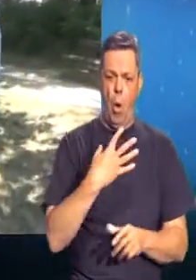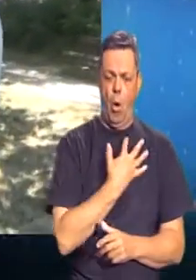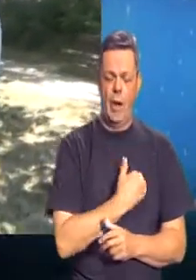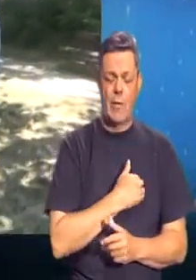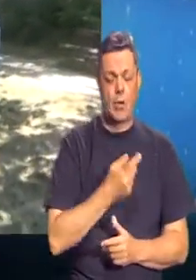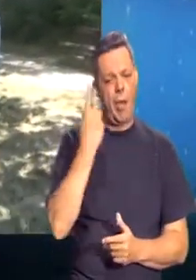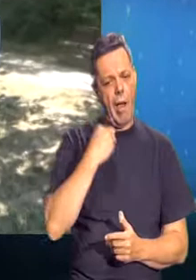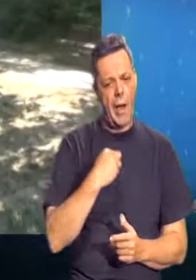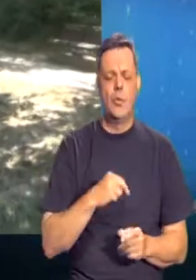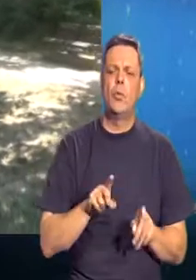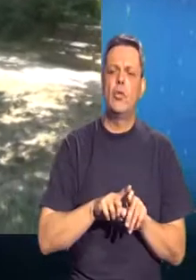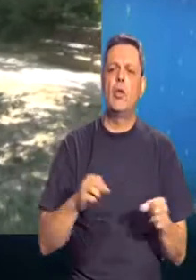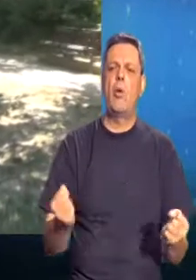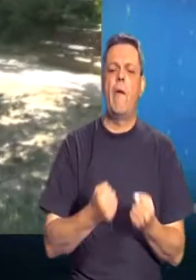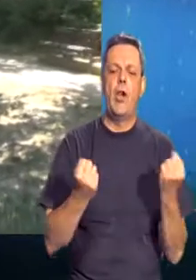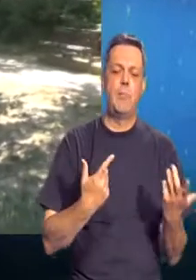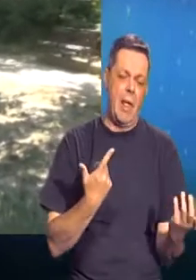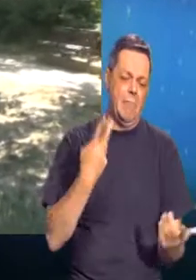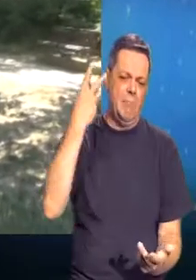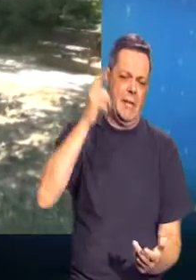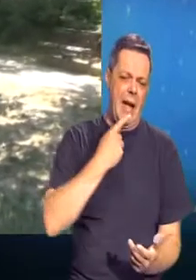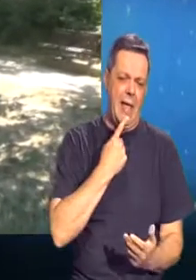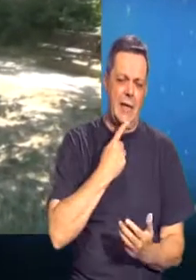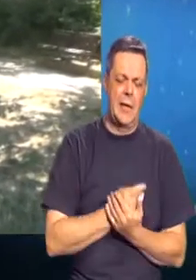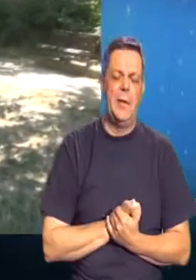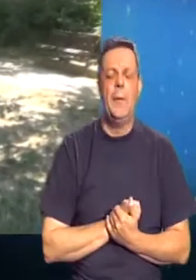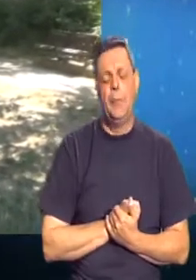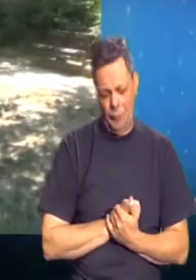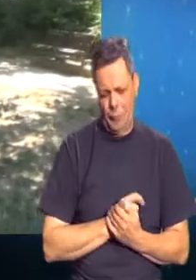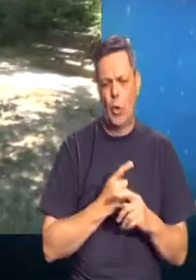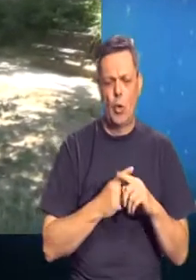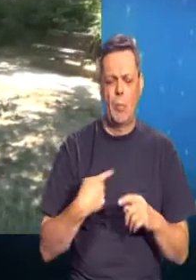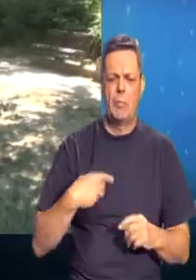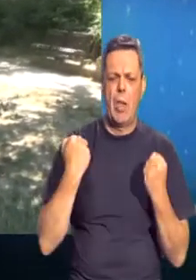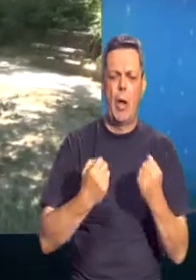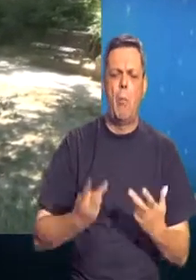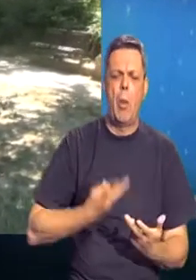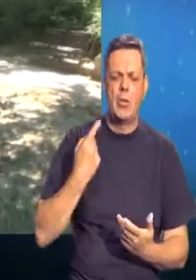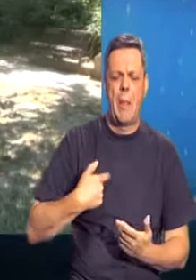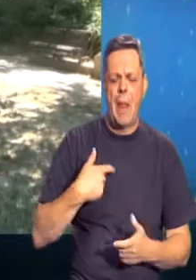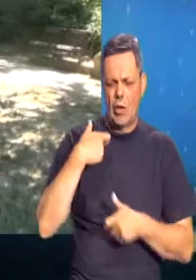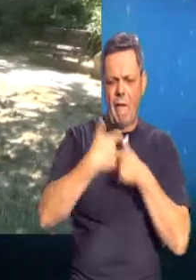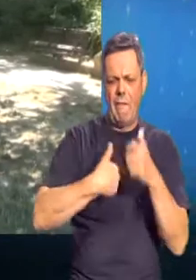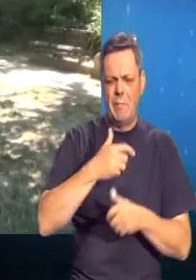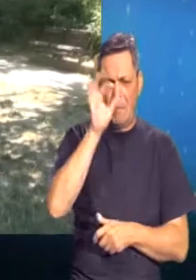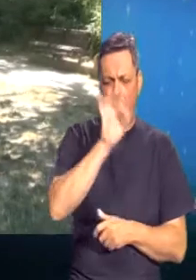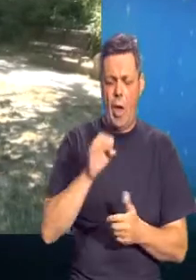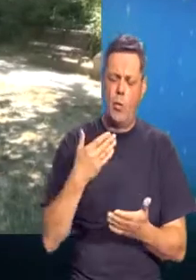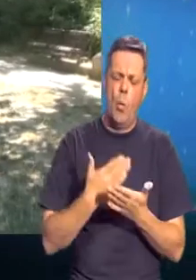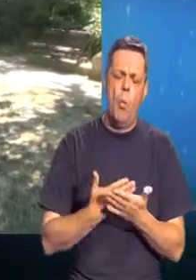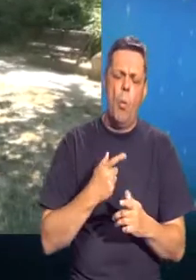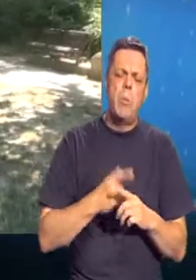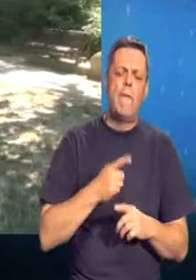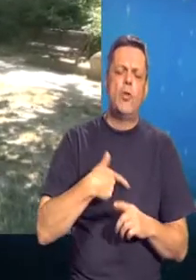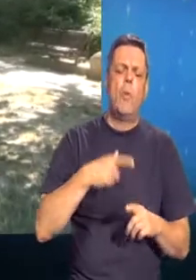Hrvatskoj, ali su i vježbali jezik, jel tako, koji uče. Tako je, jako smo ponosni na ove naše filmske projekte, upravo zbog